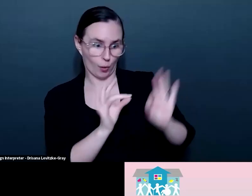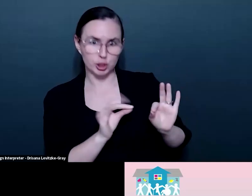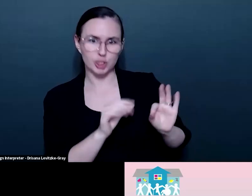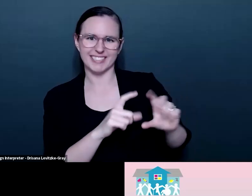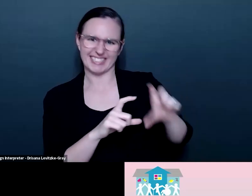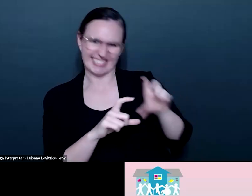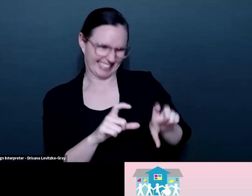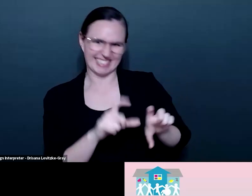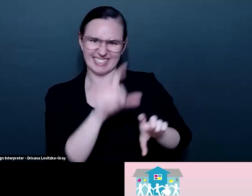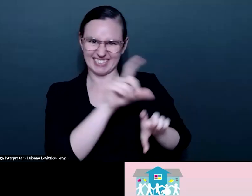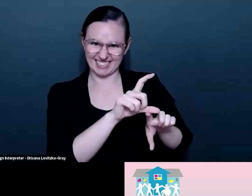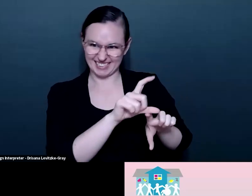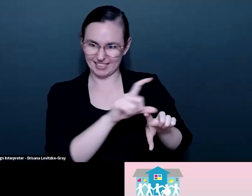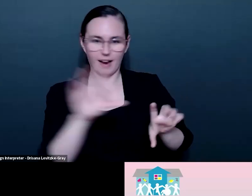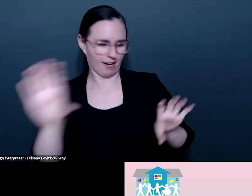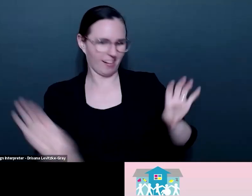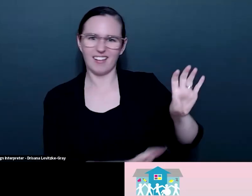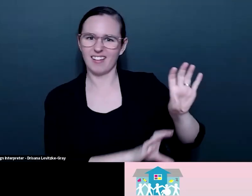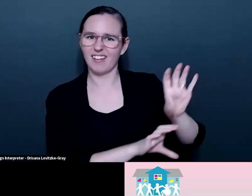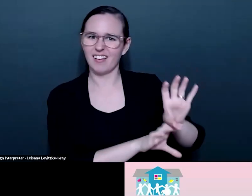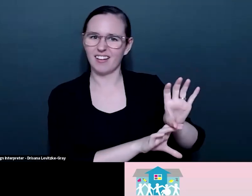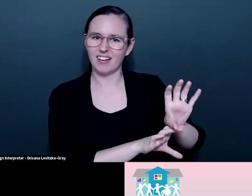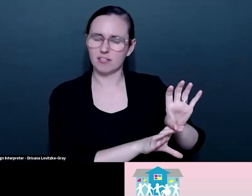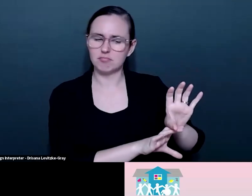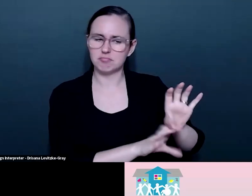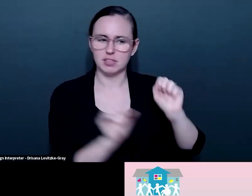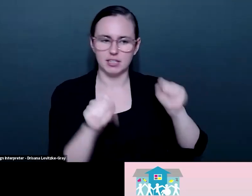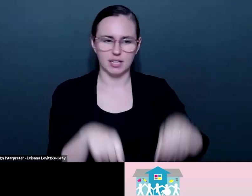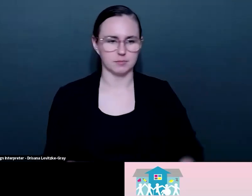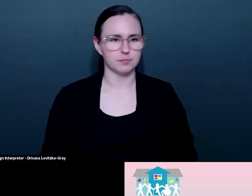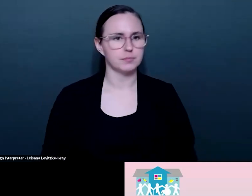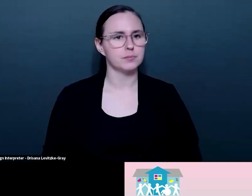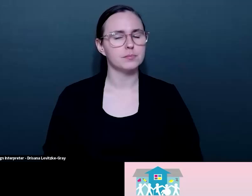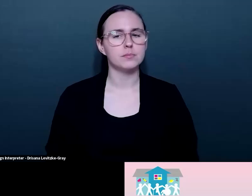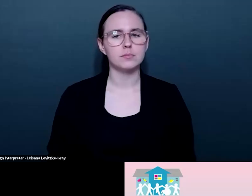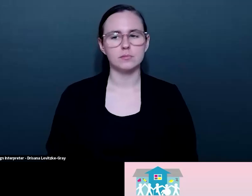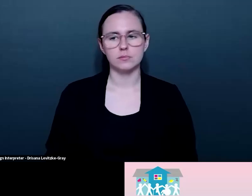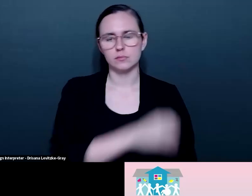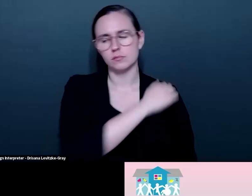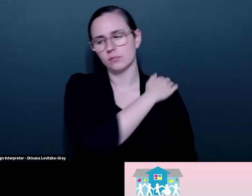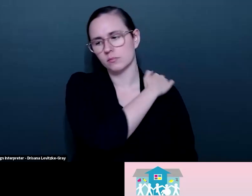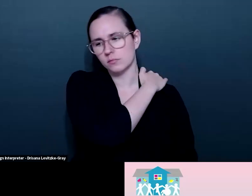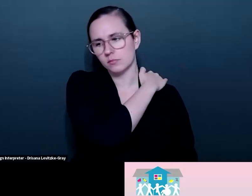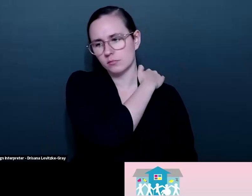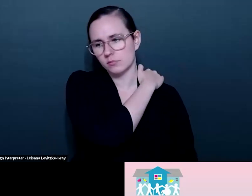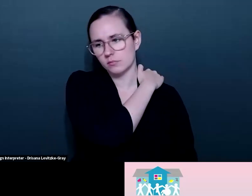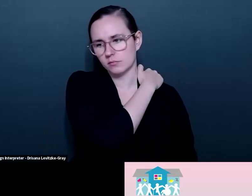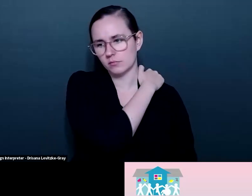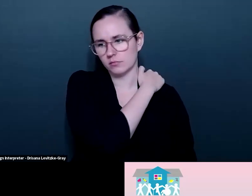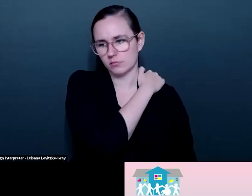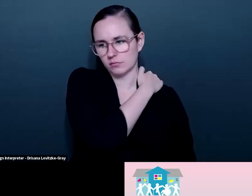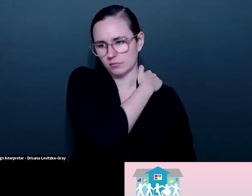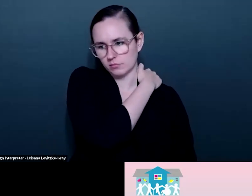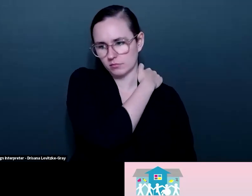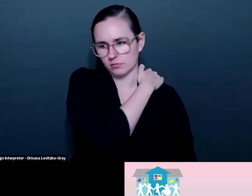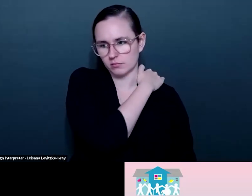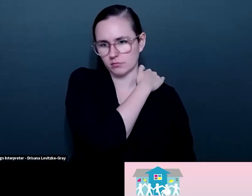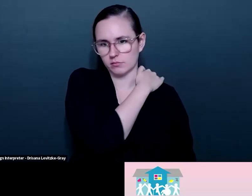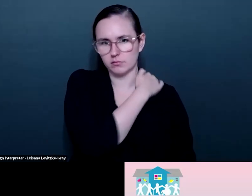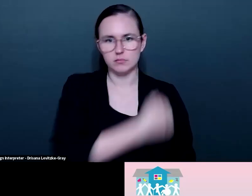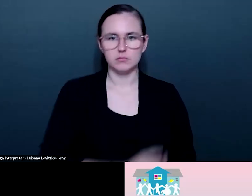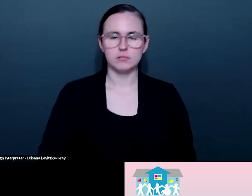côté qui peuvent être utilisées aussi. Alors, nous allons partager